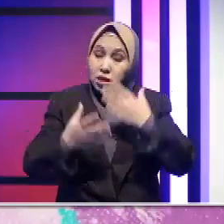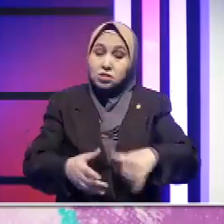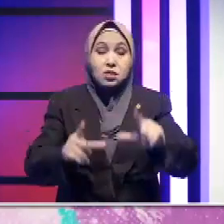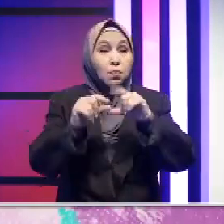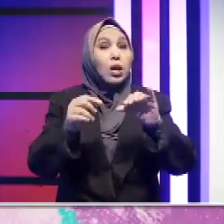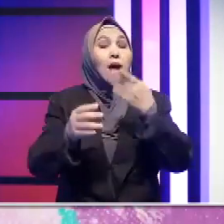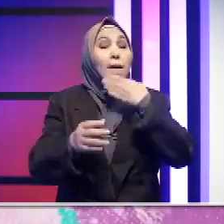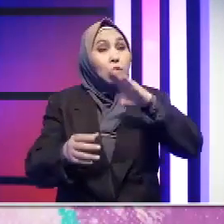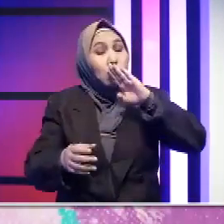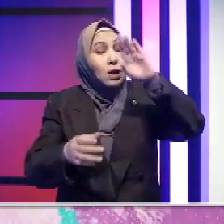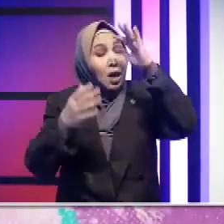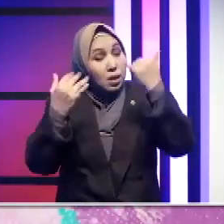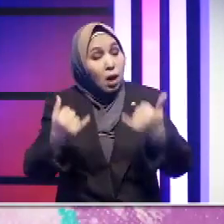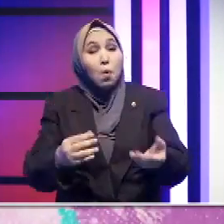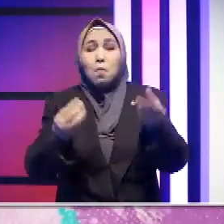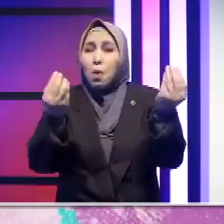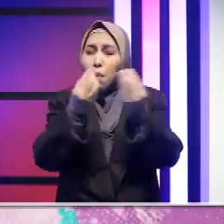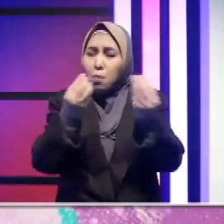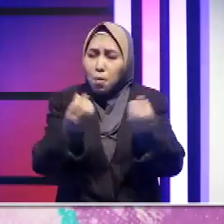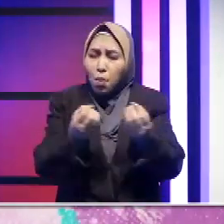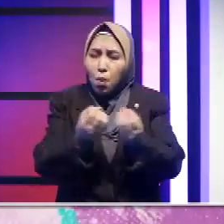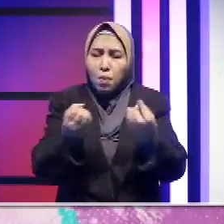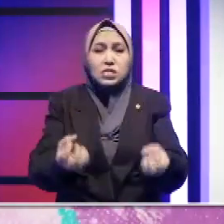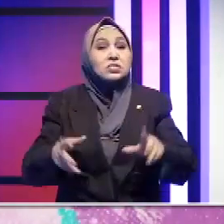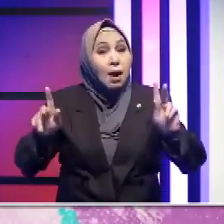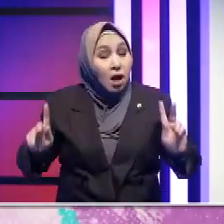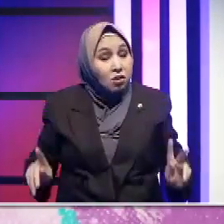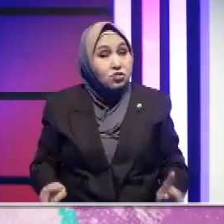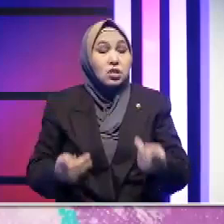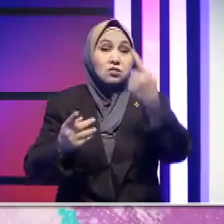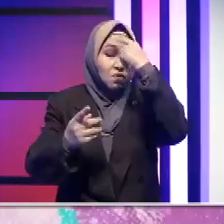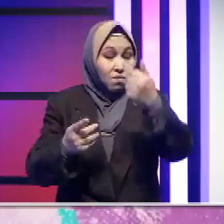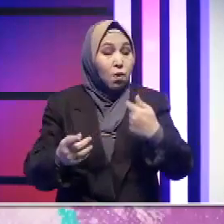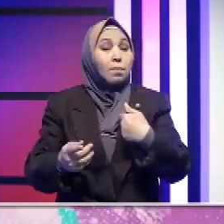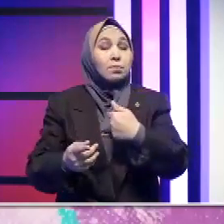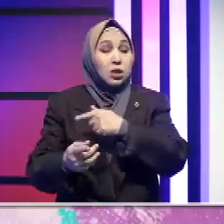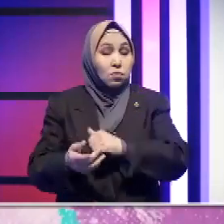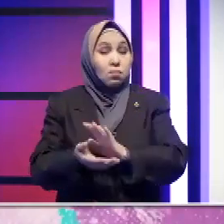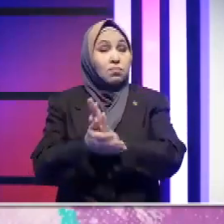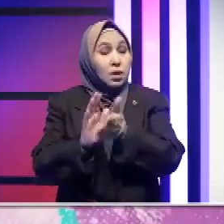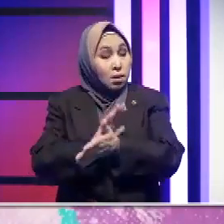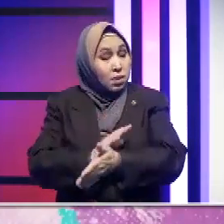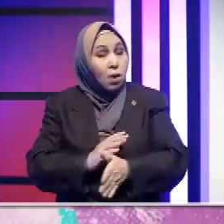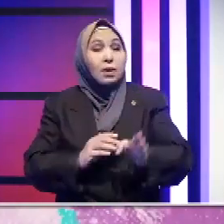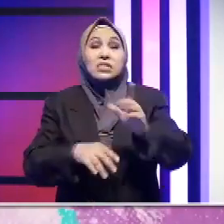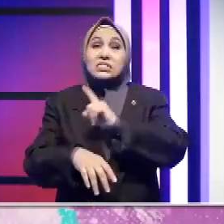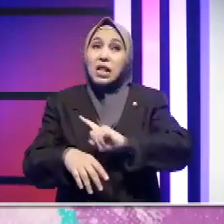snow mountain worth tumit Islam Wal muslimin